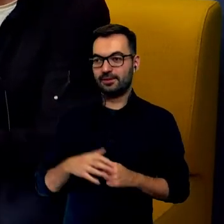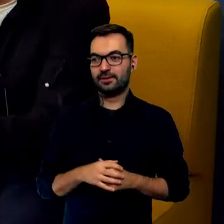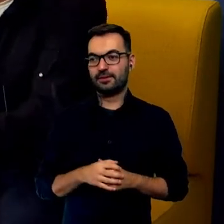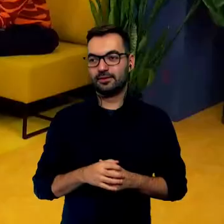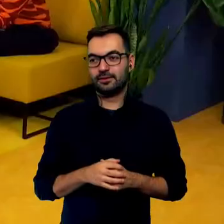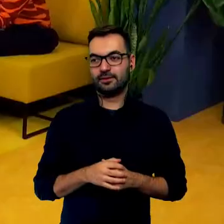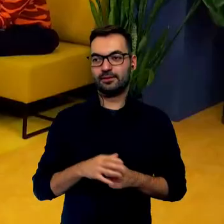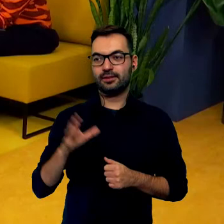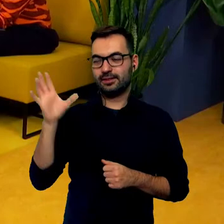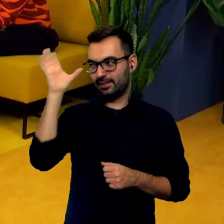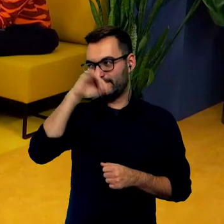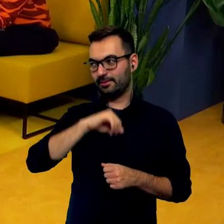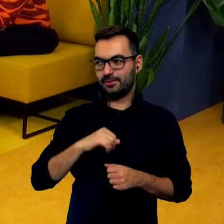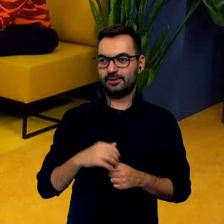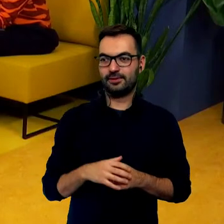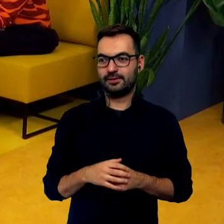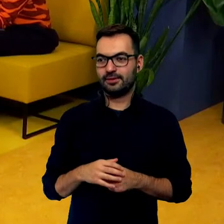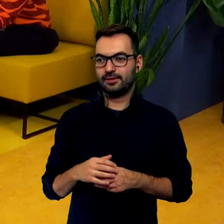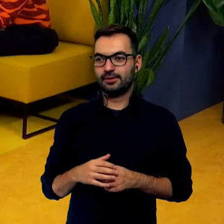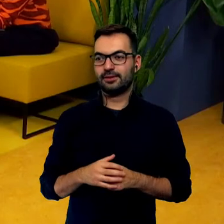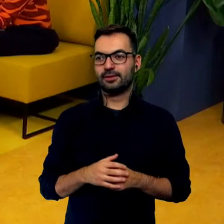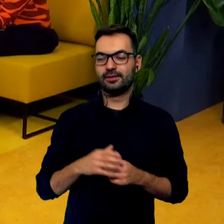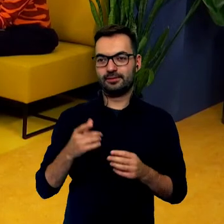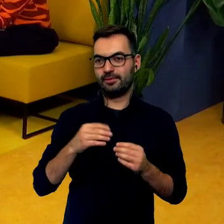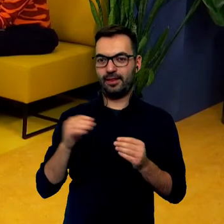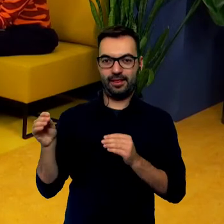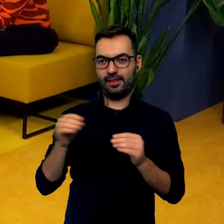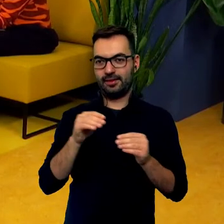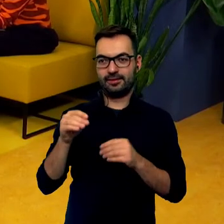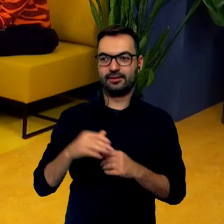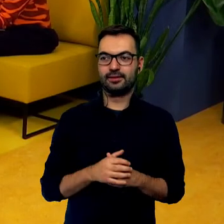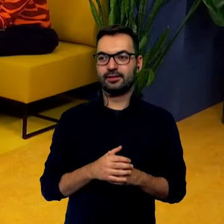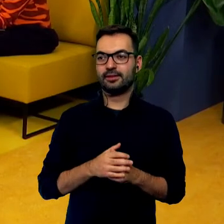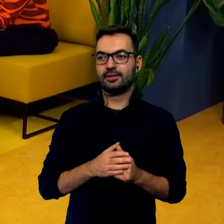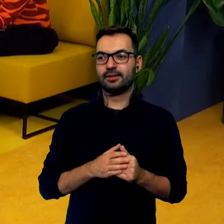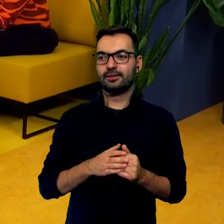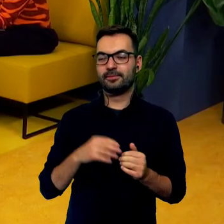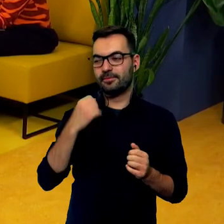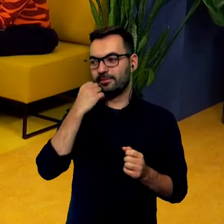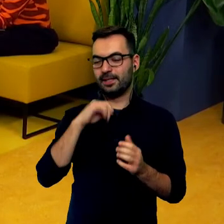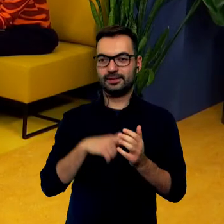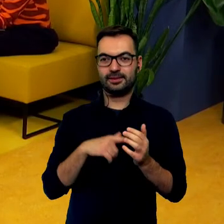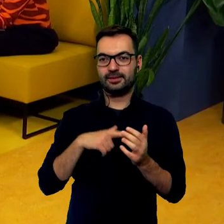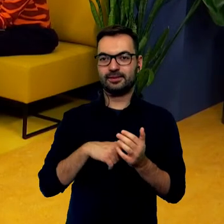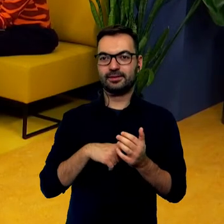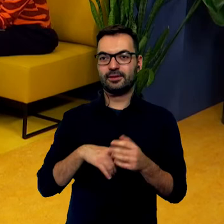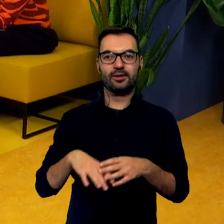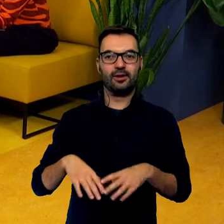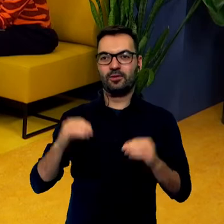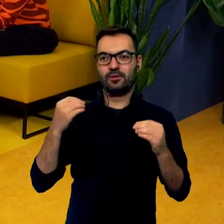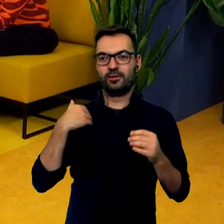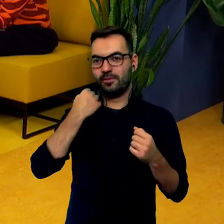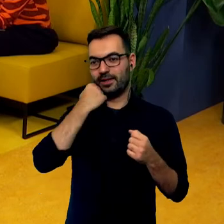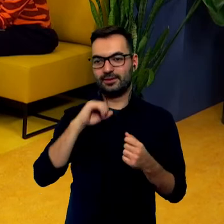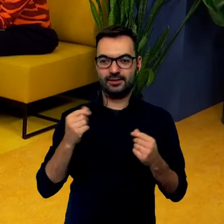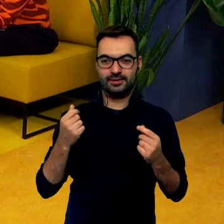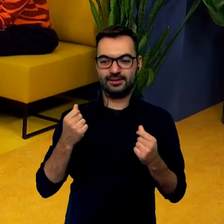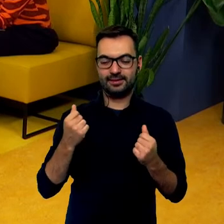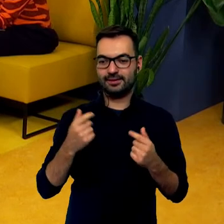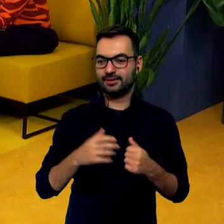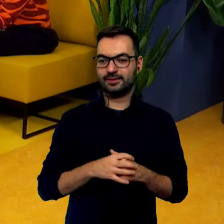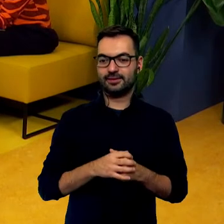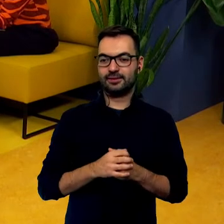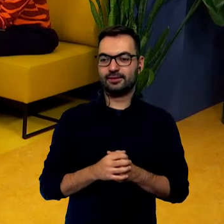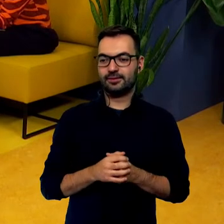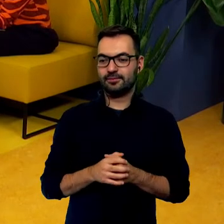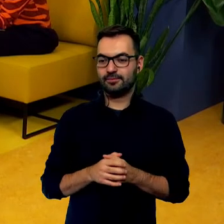wtedy to zapomniałeś. Tak, tak, tak. I jakoś sobie przesuwaliśmy. Też było właśnie bardzo takie od początku właśnie tak,